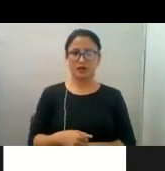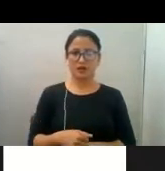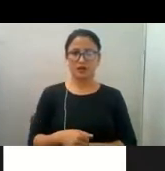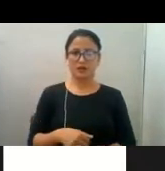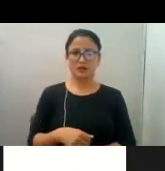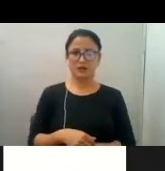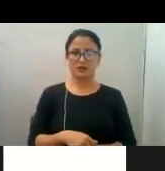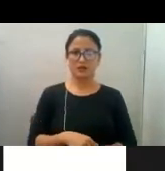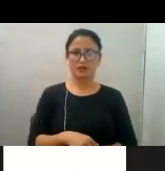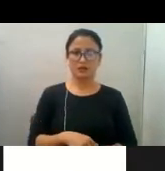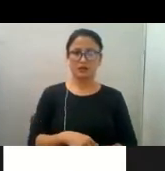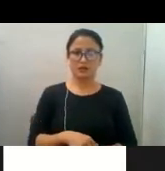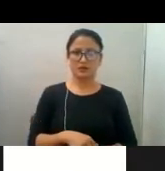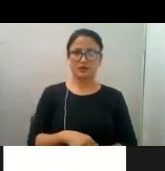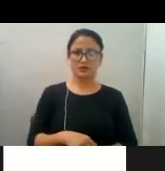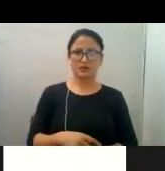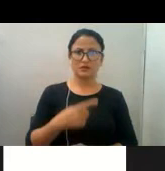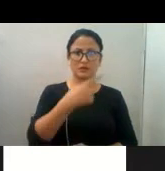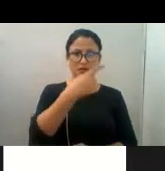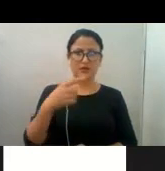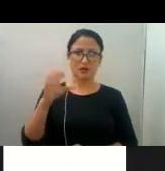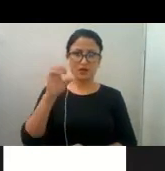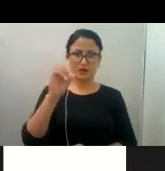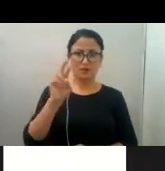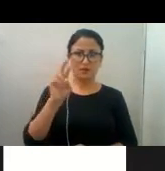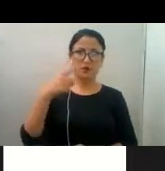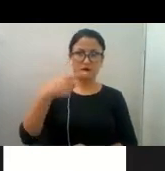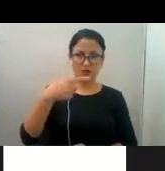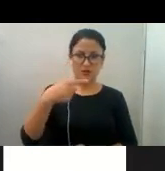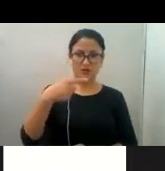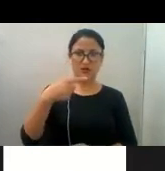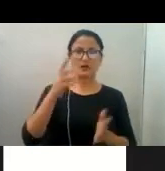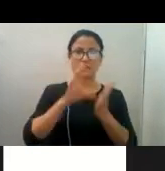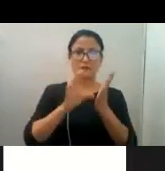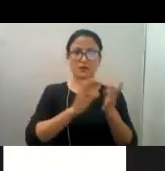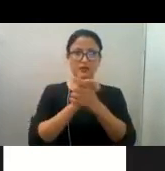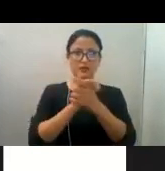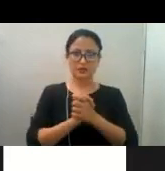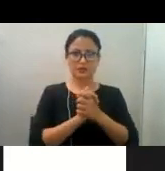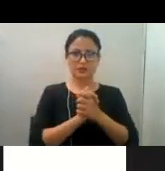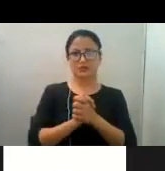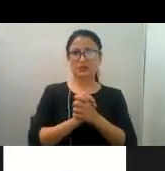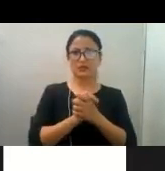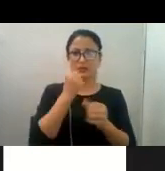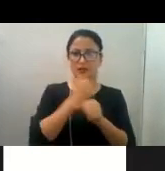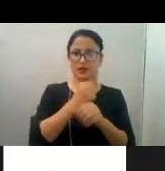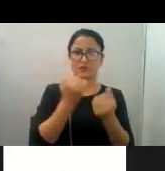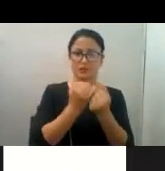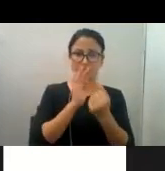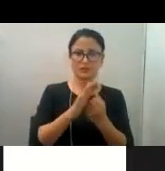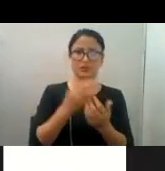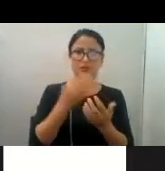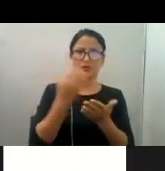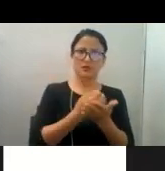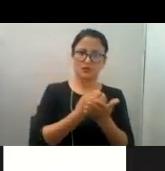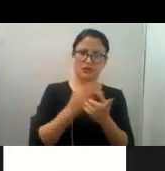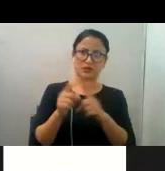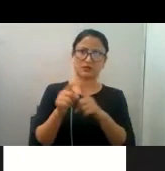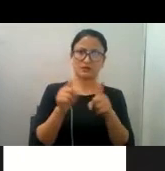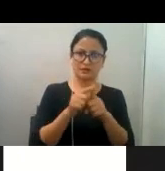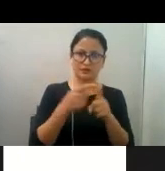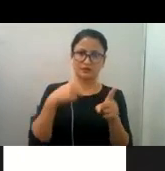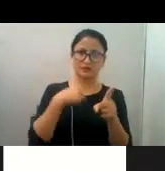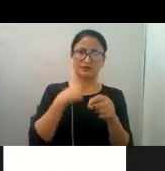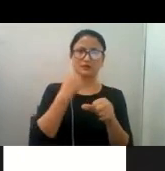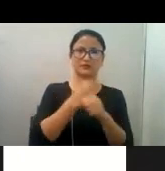प्रमिला म्याम, अब एपेरोनको तर्फबाट हामी साझेदारी संयुक्त रूपमा काम पनि गरेको यस संस्थाको पनि र